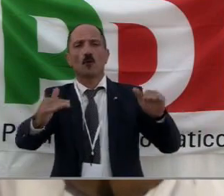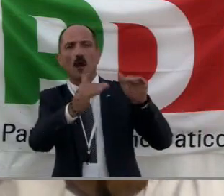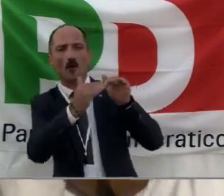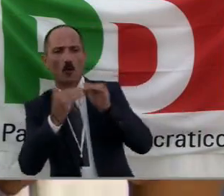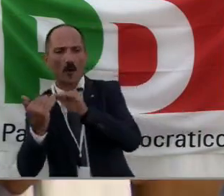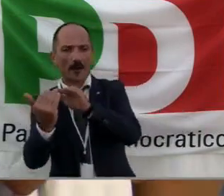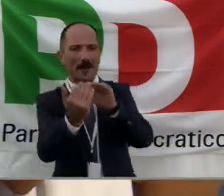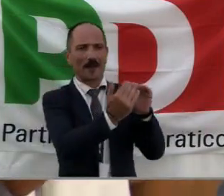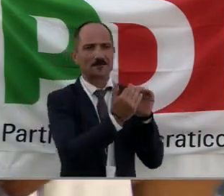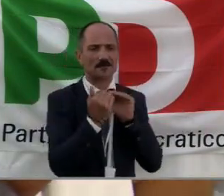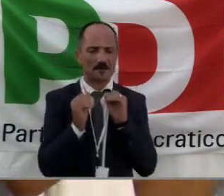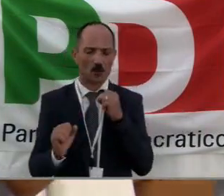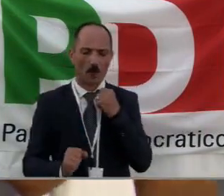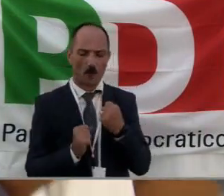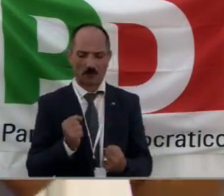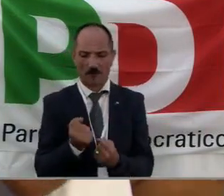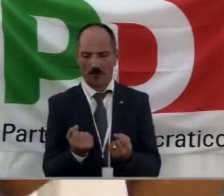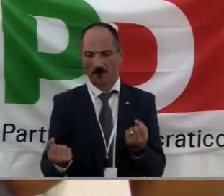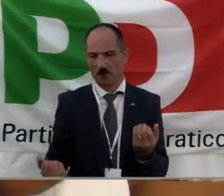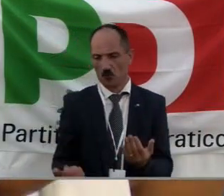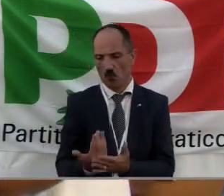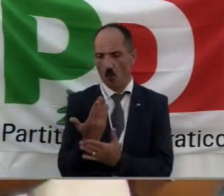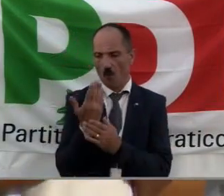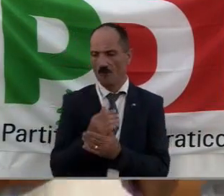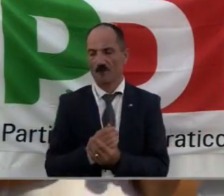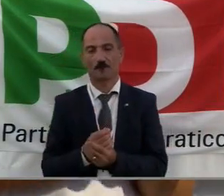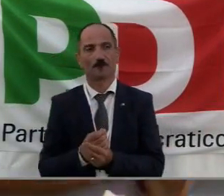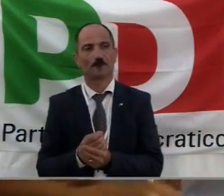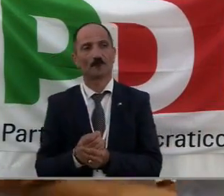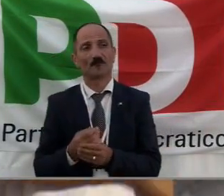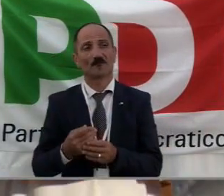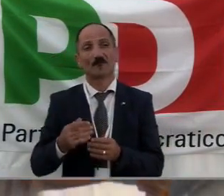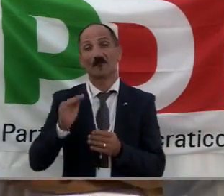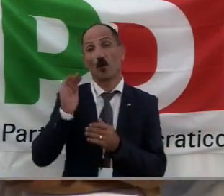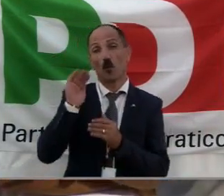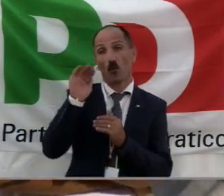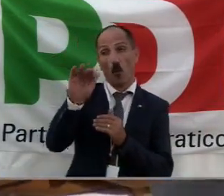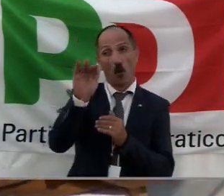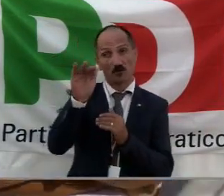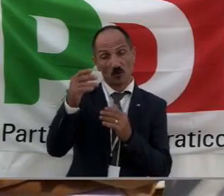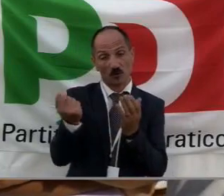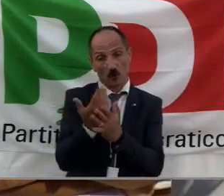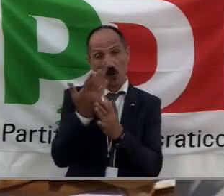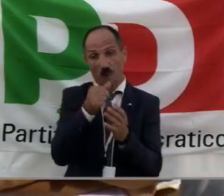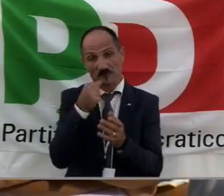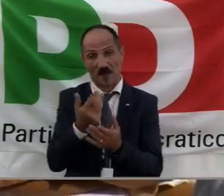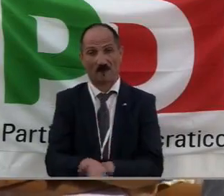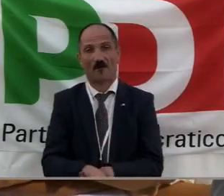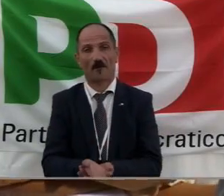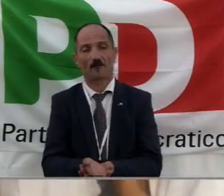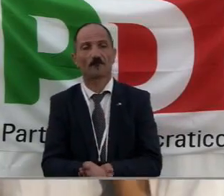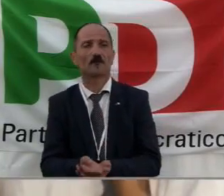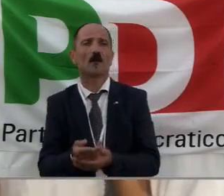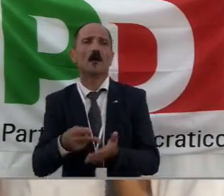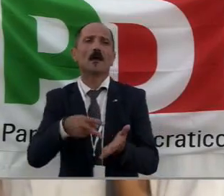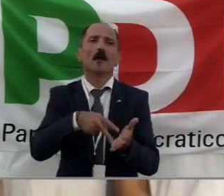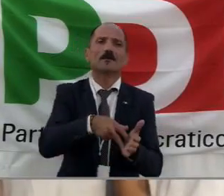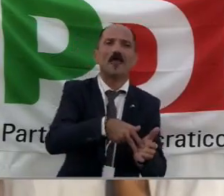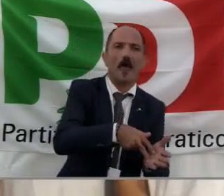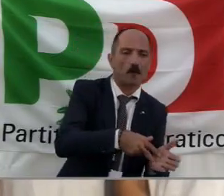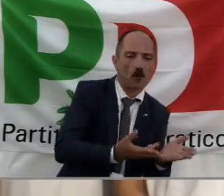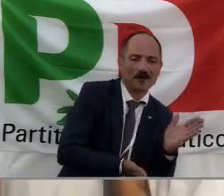di comportamenti nuova. Serve un nuovo orizzonte. Bisogna ripartire dai più